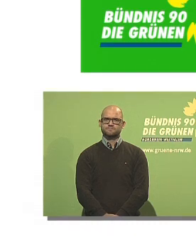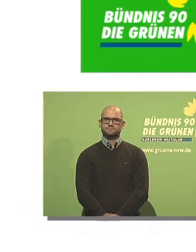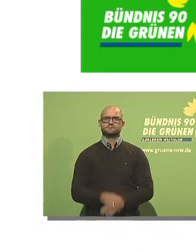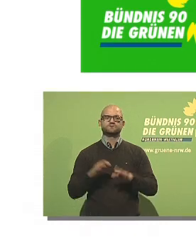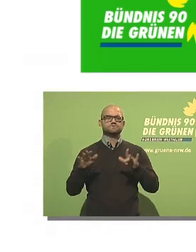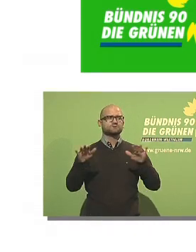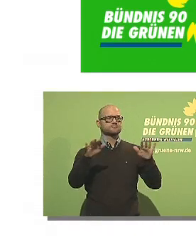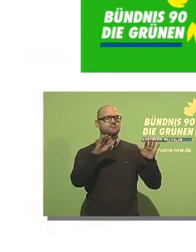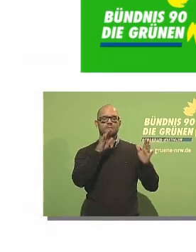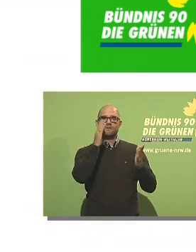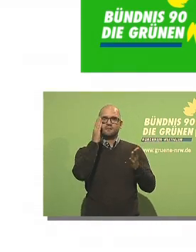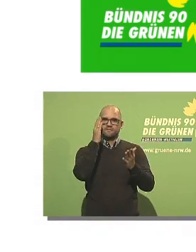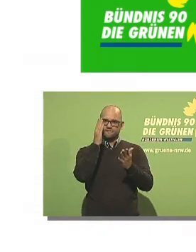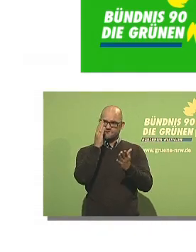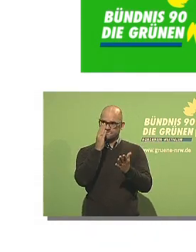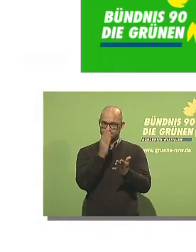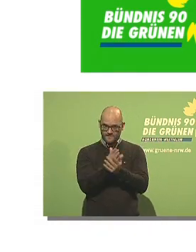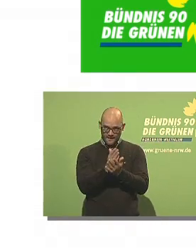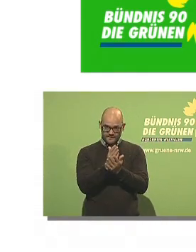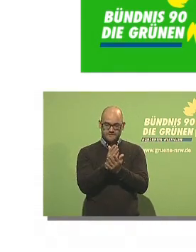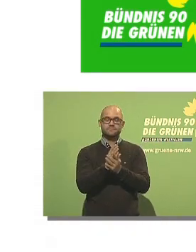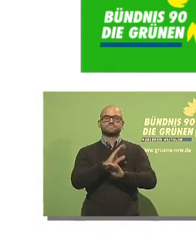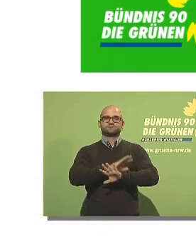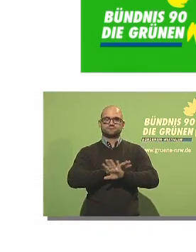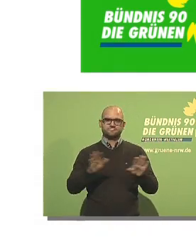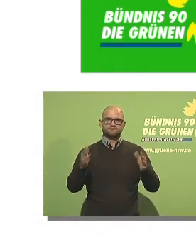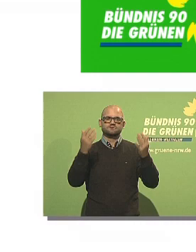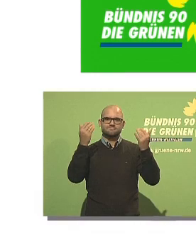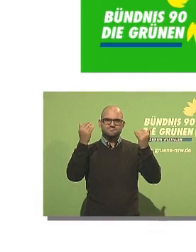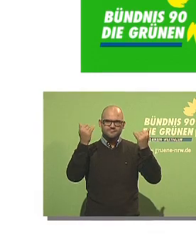scheint der Fall zu sein. Also können wir jetzt die